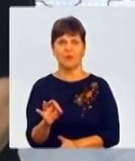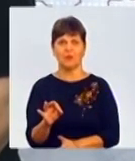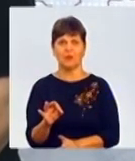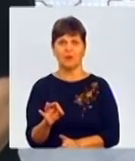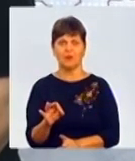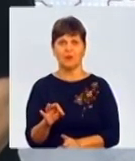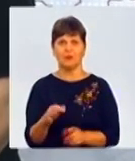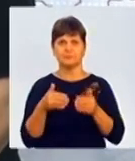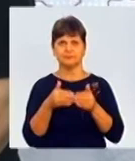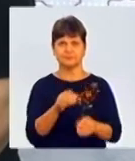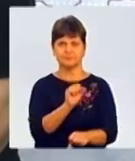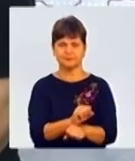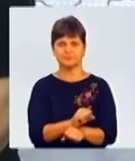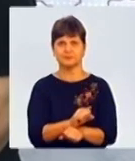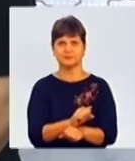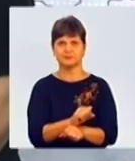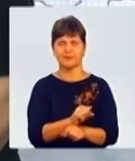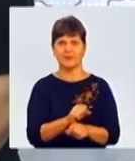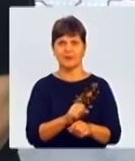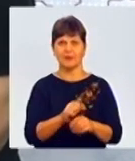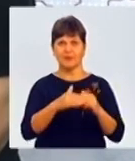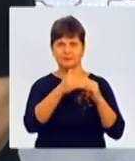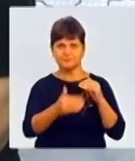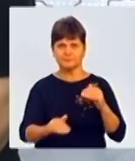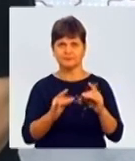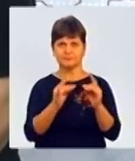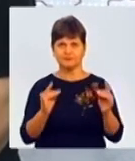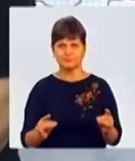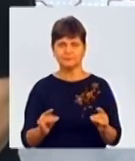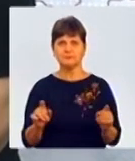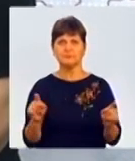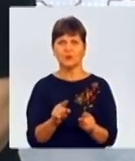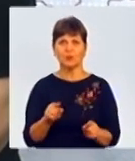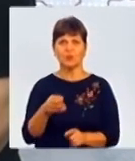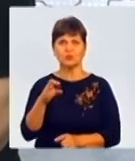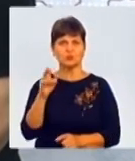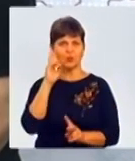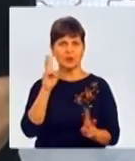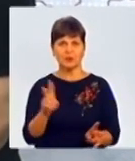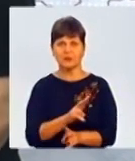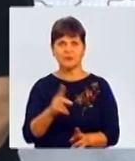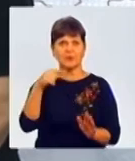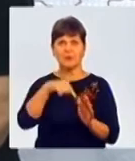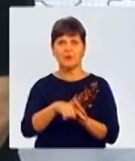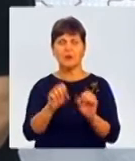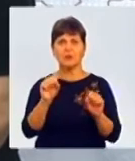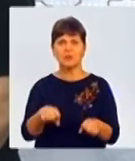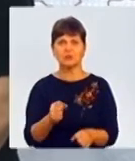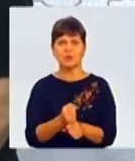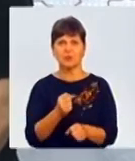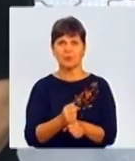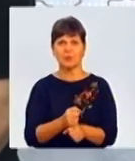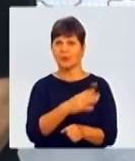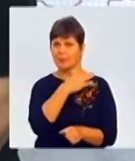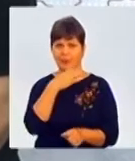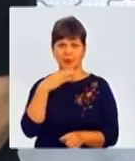причалів, з пірсів, складок, тому що, незважаючи на те, що там, можливо, це робили вже десятки разів